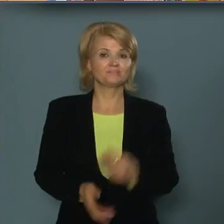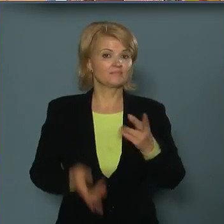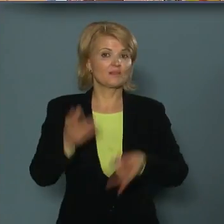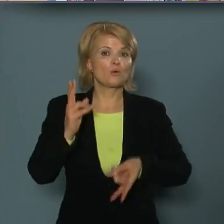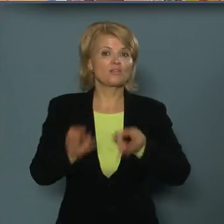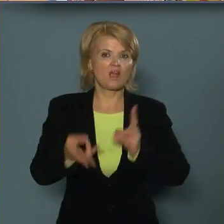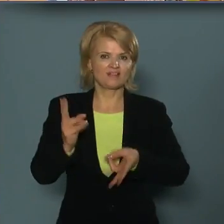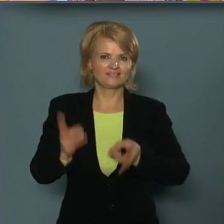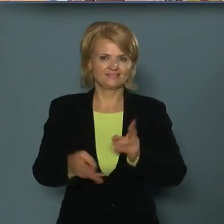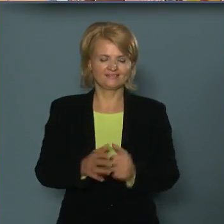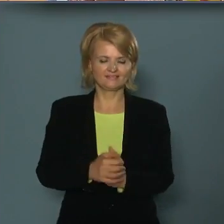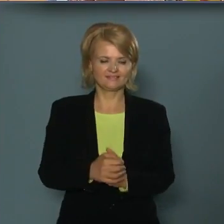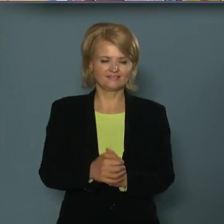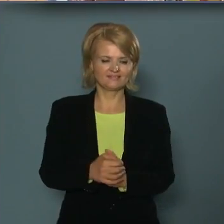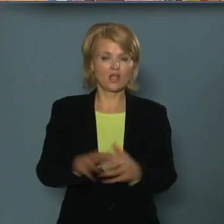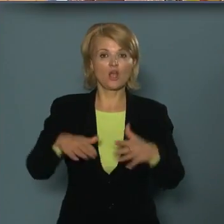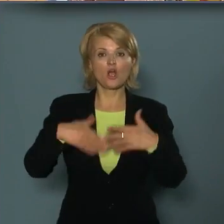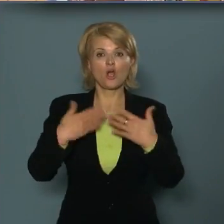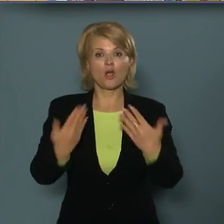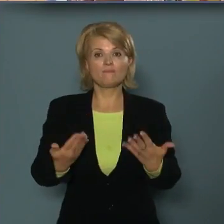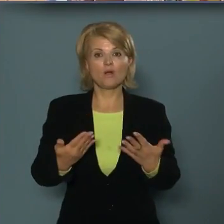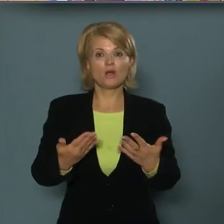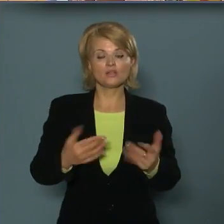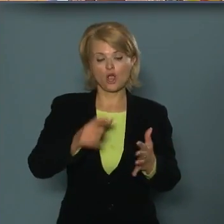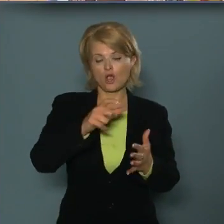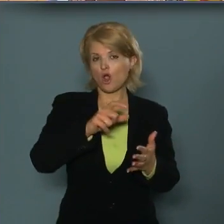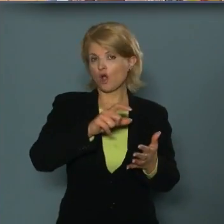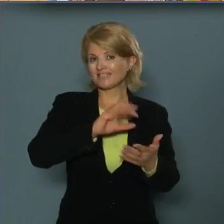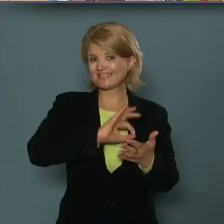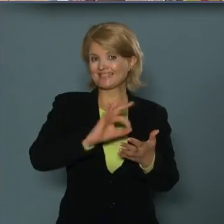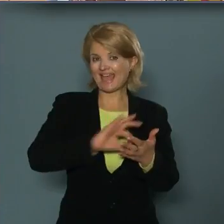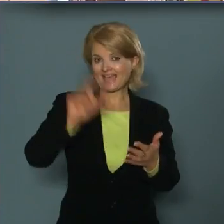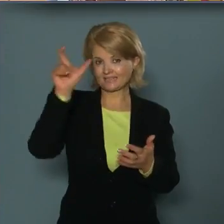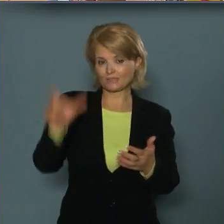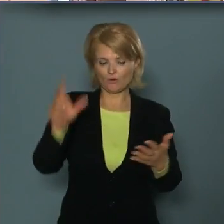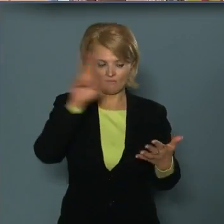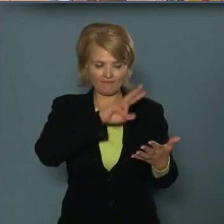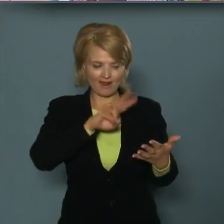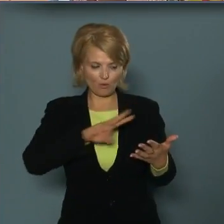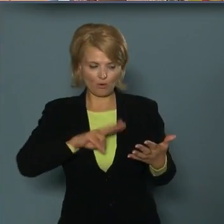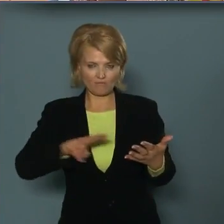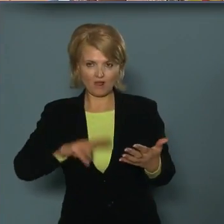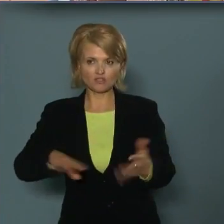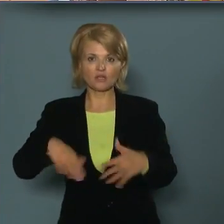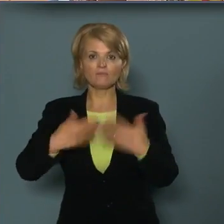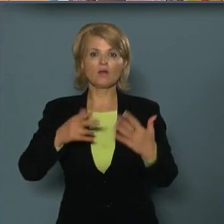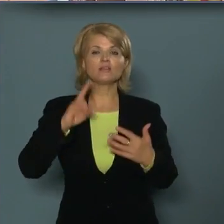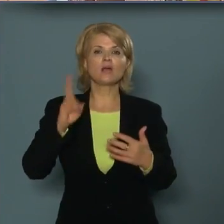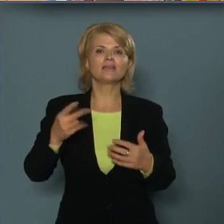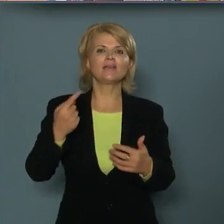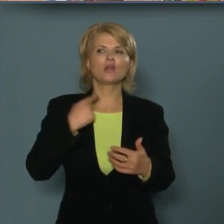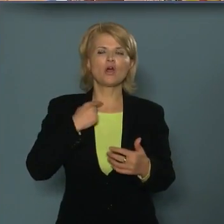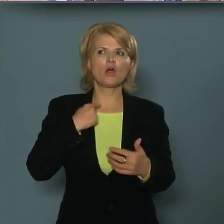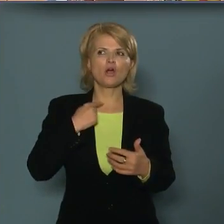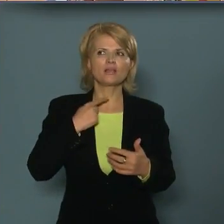hogy hát vagy az illető szerző olvasta föl, hát vagy akinek a hangja éppen